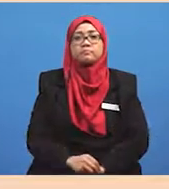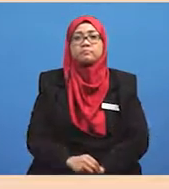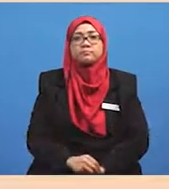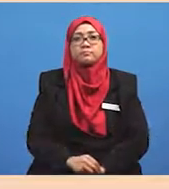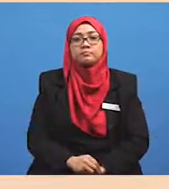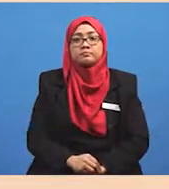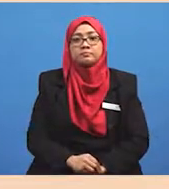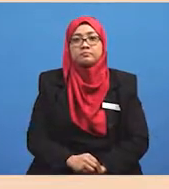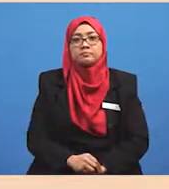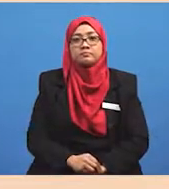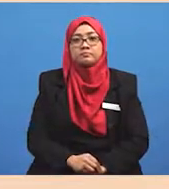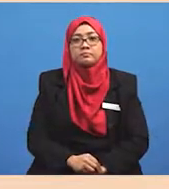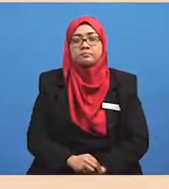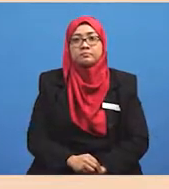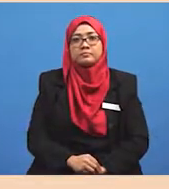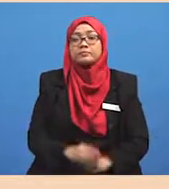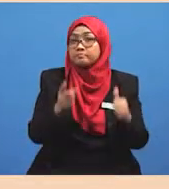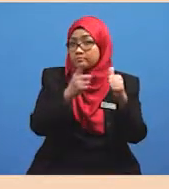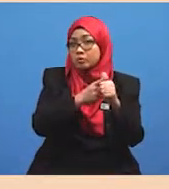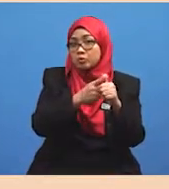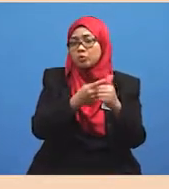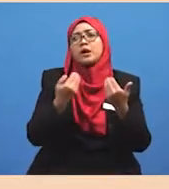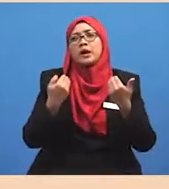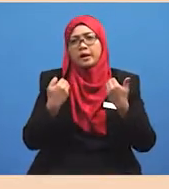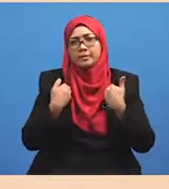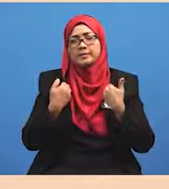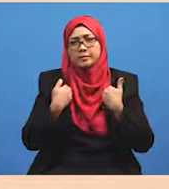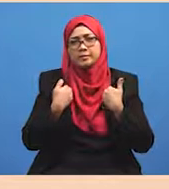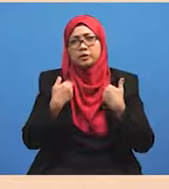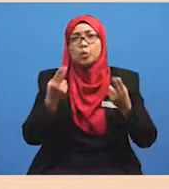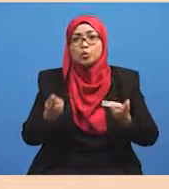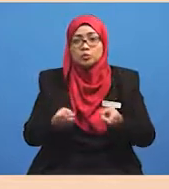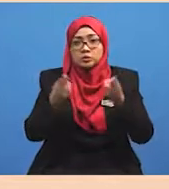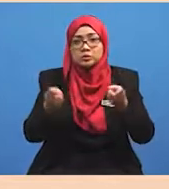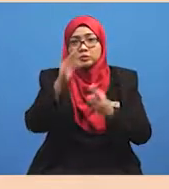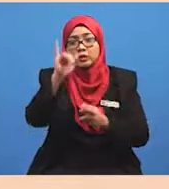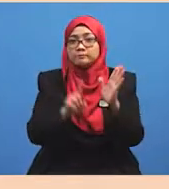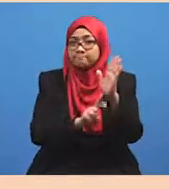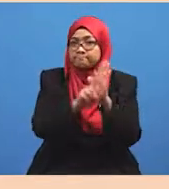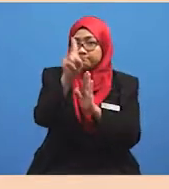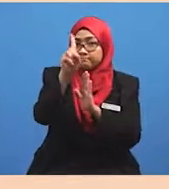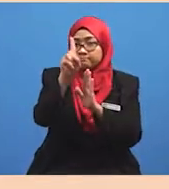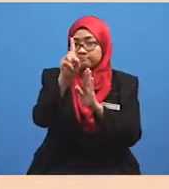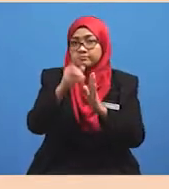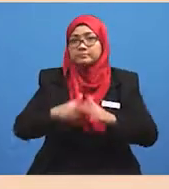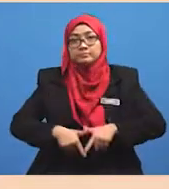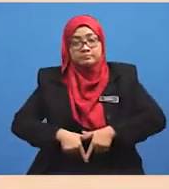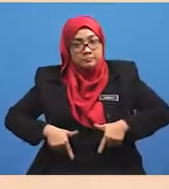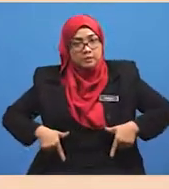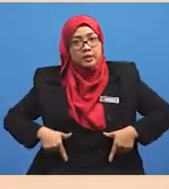antaranya mempunyai inisiatif yang tinggi berani